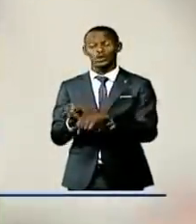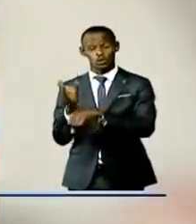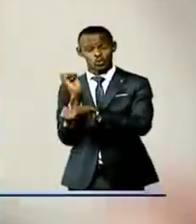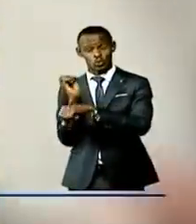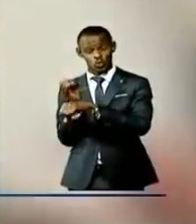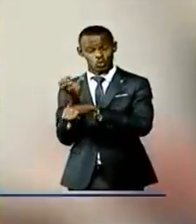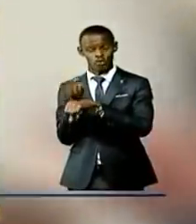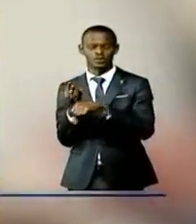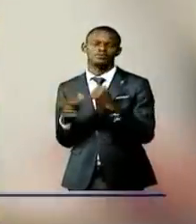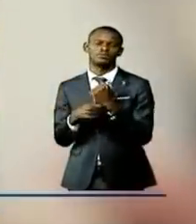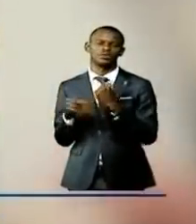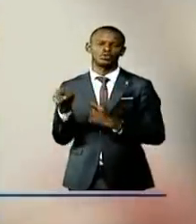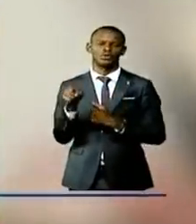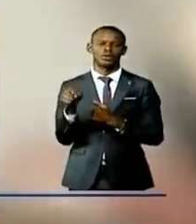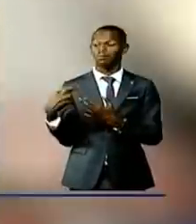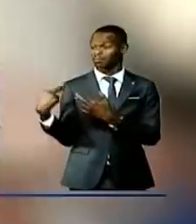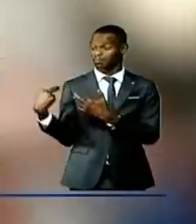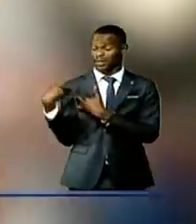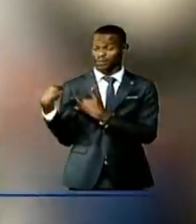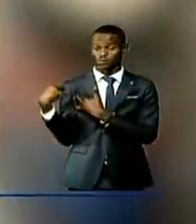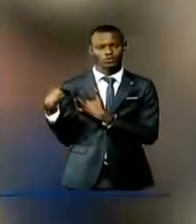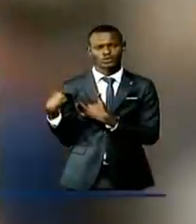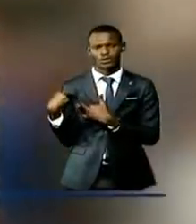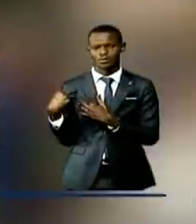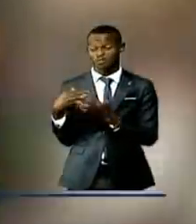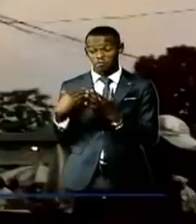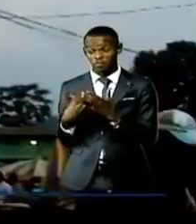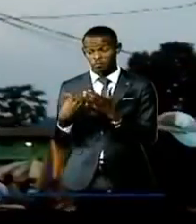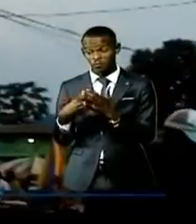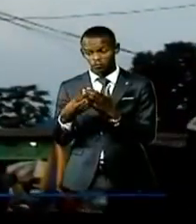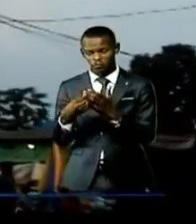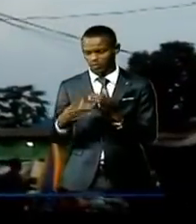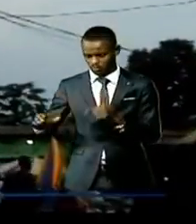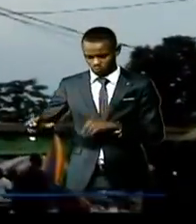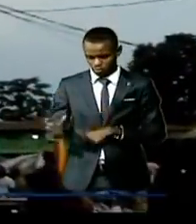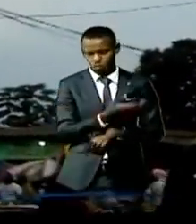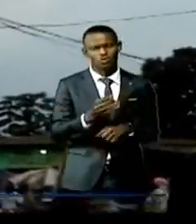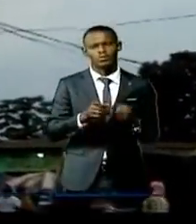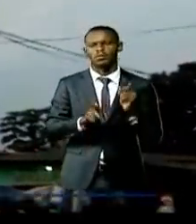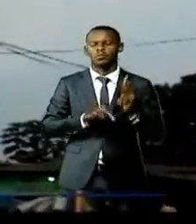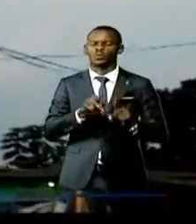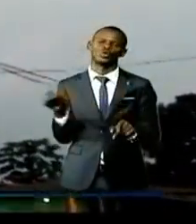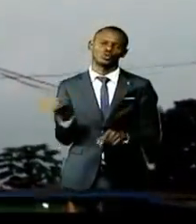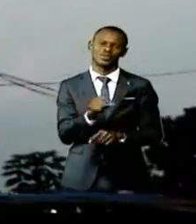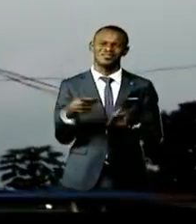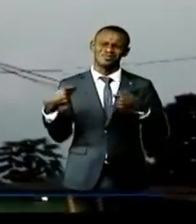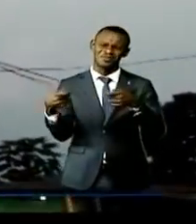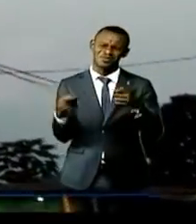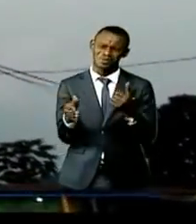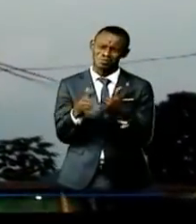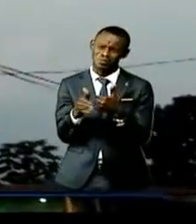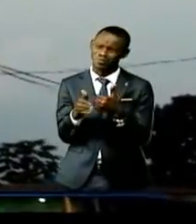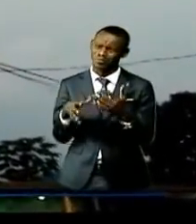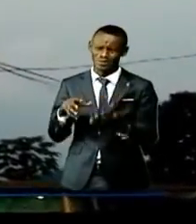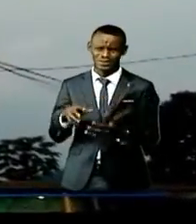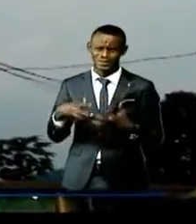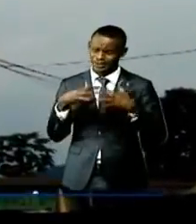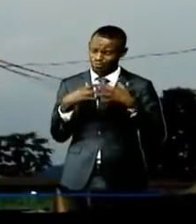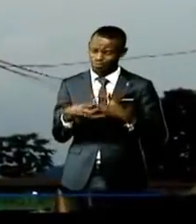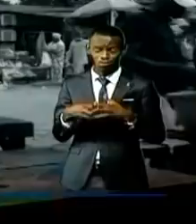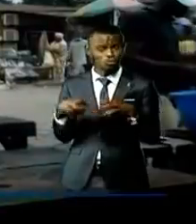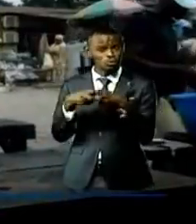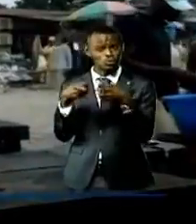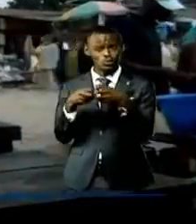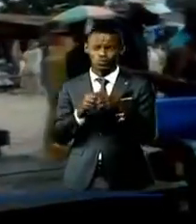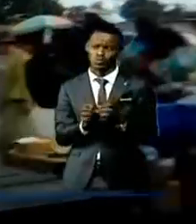les niveaux s'impliquent pour trouver une solution rapide. D'après les observateurs avertis, la délocalisation de